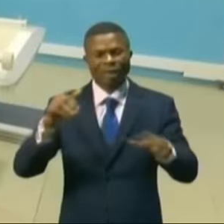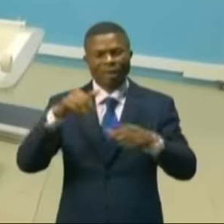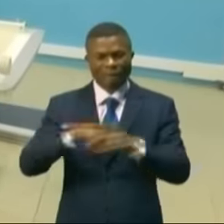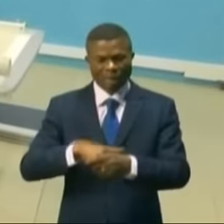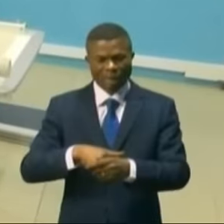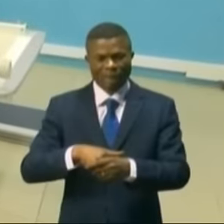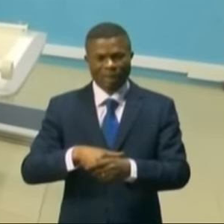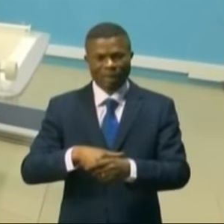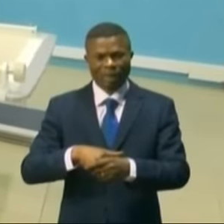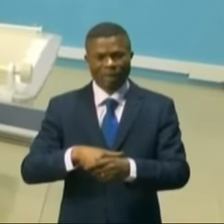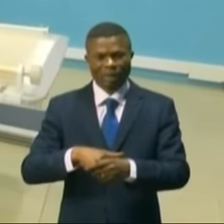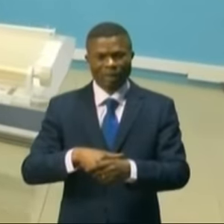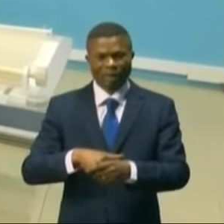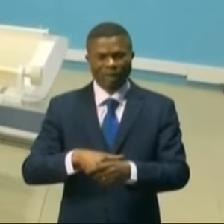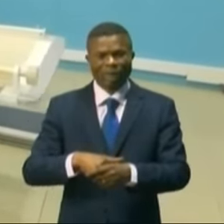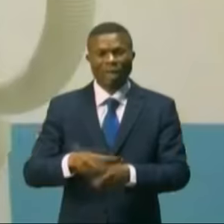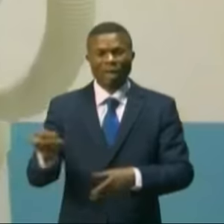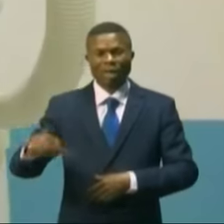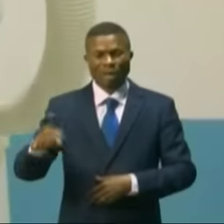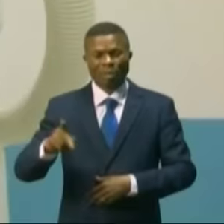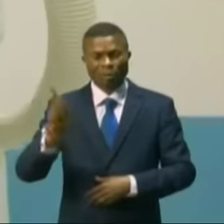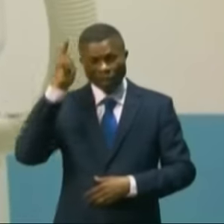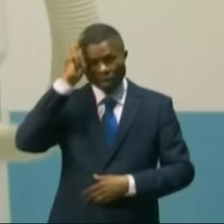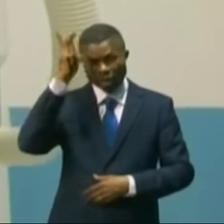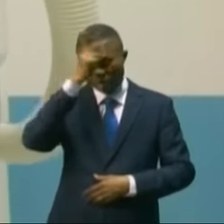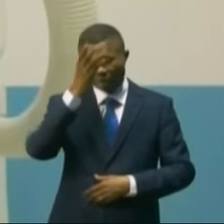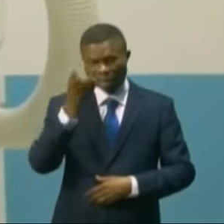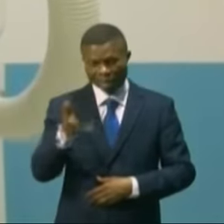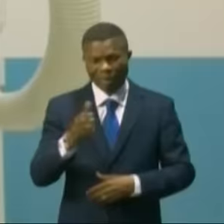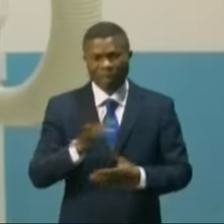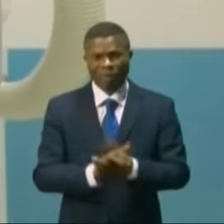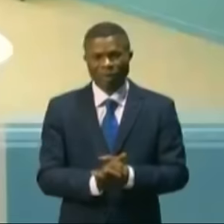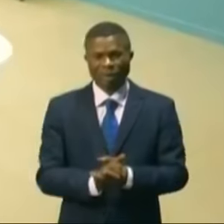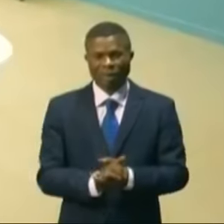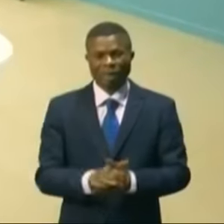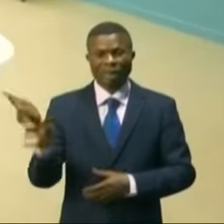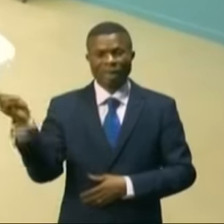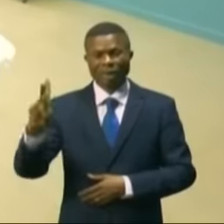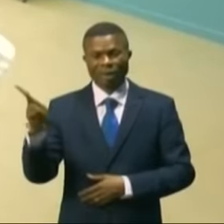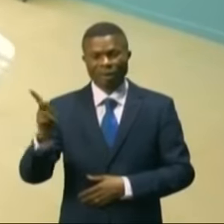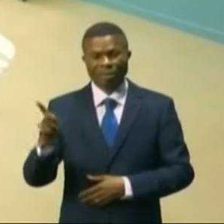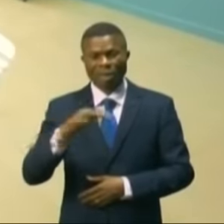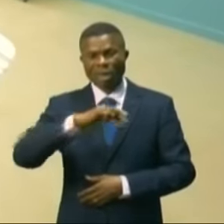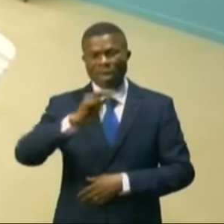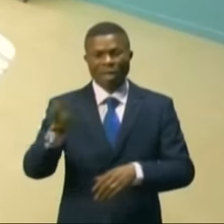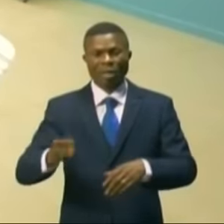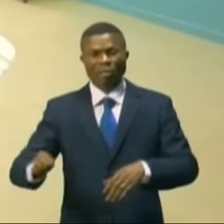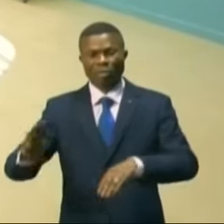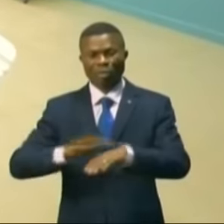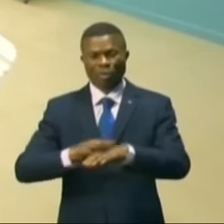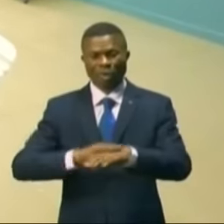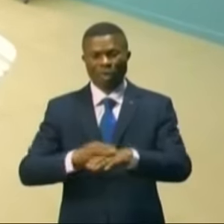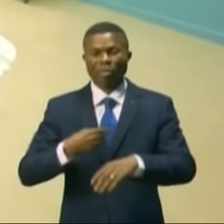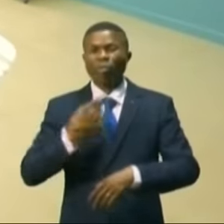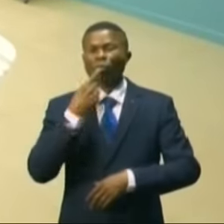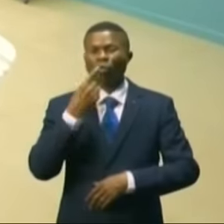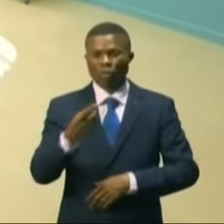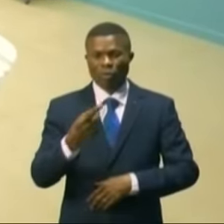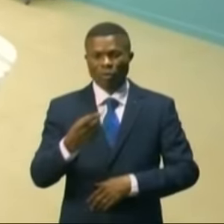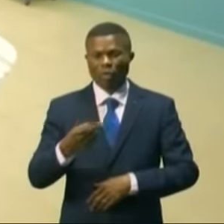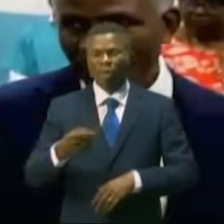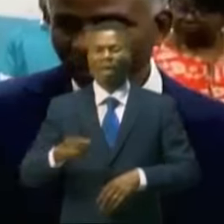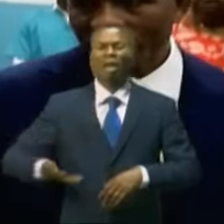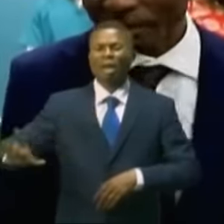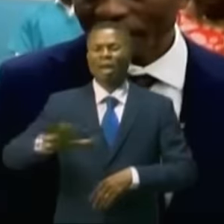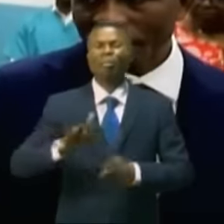travers l'ex-province du Katanga, le Kasaï, le Maniema, et moi je dirais pour tout le